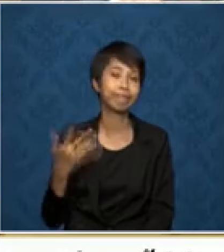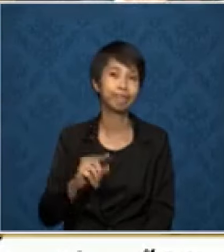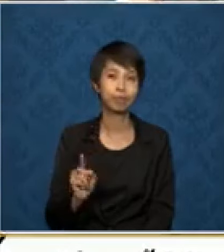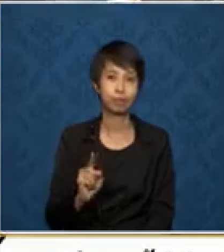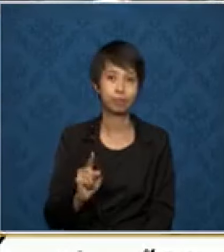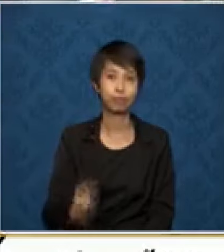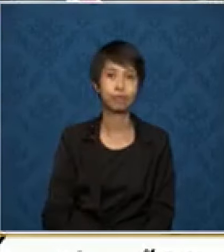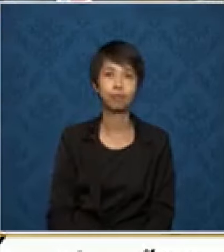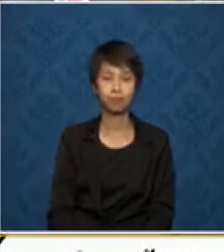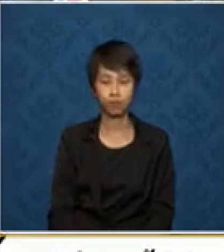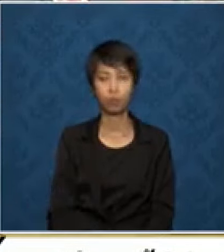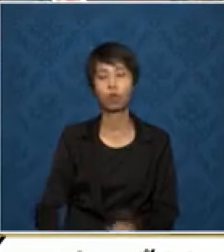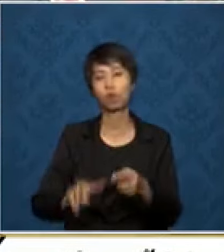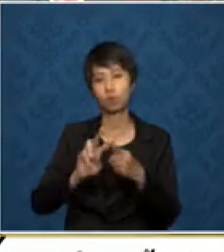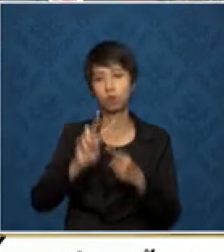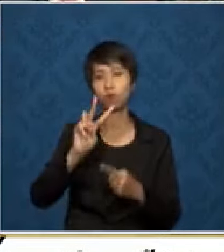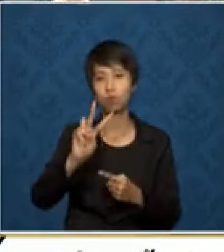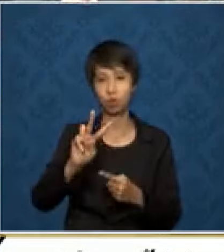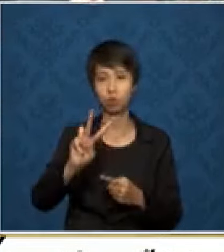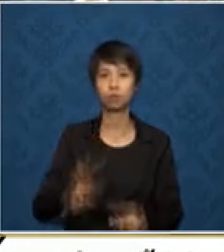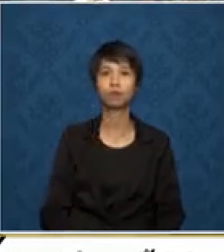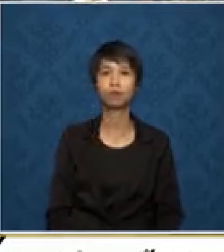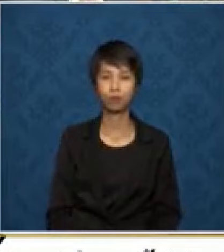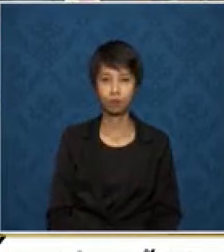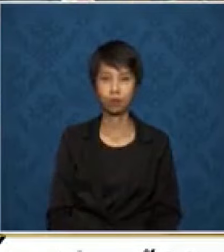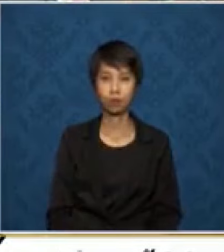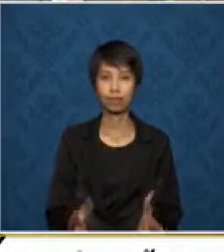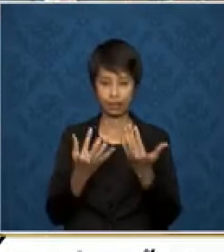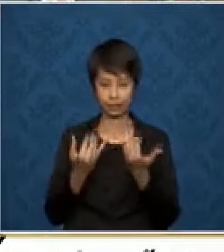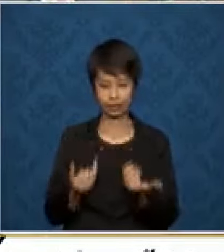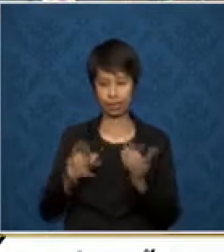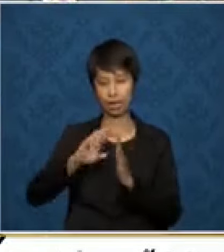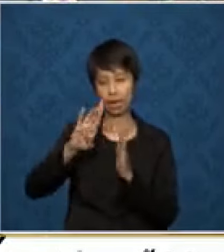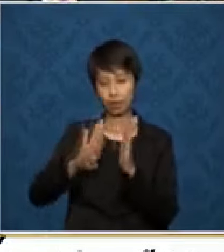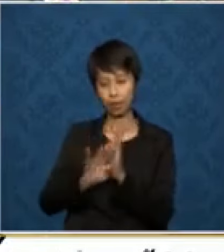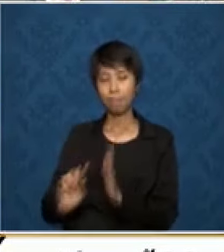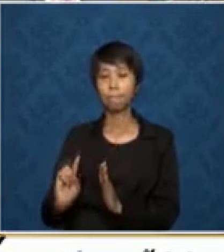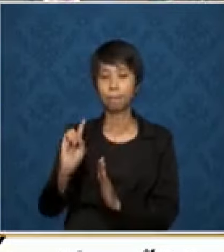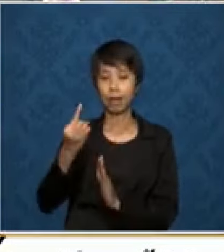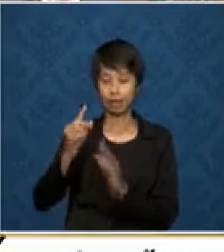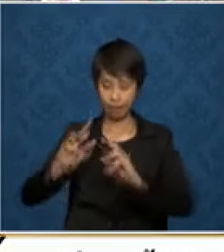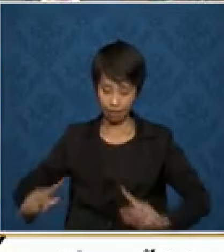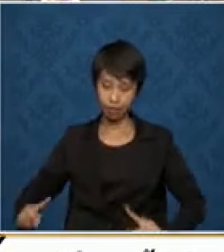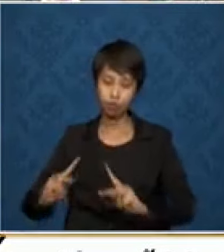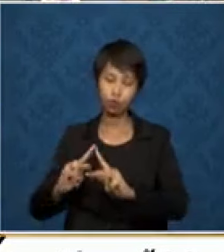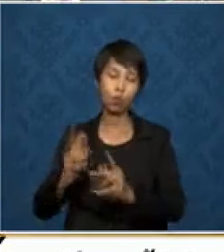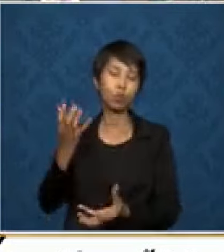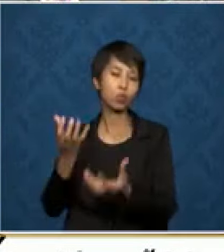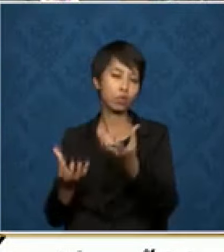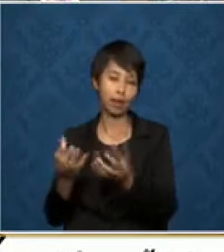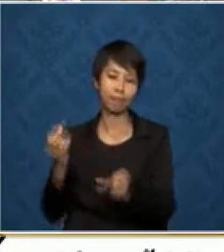ครับคำถามที่2ระเบียบใหม่ที่กระทรวงยุติธรรมกำลังจะเข็นออก